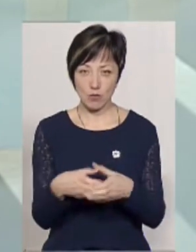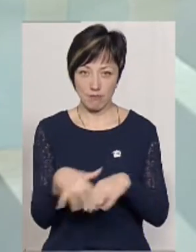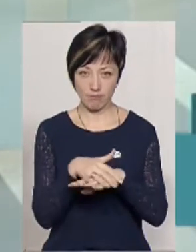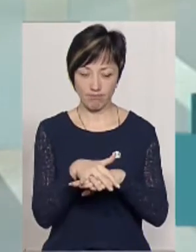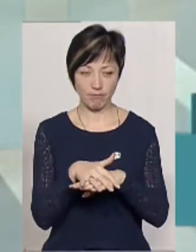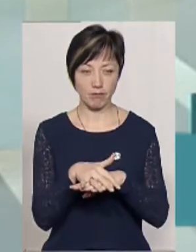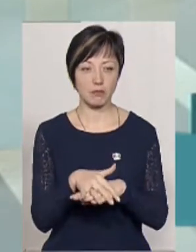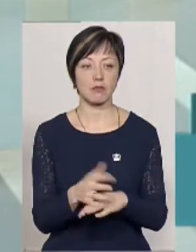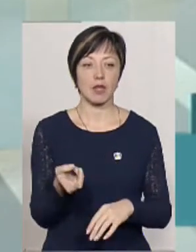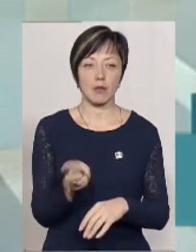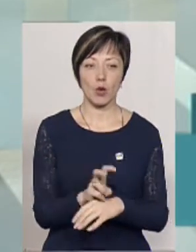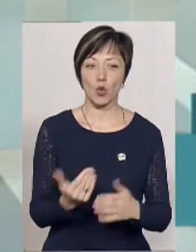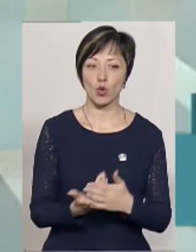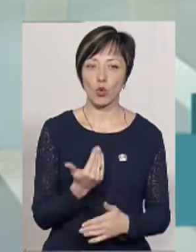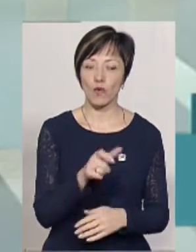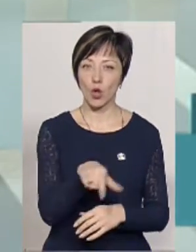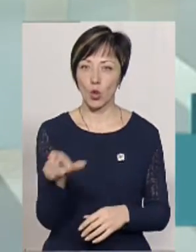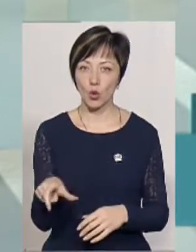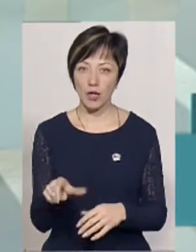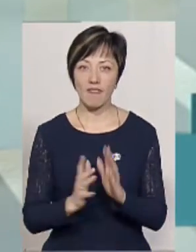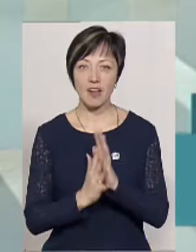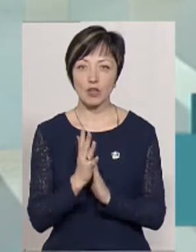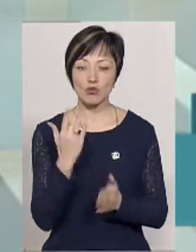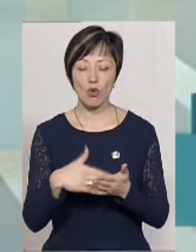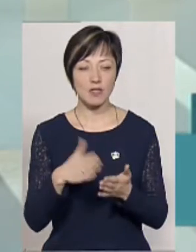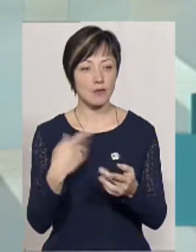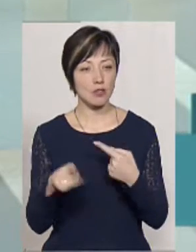суспільства, приходять нові люди в суспільство, які виросли зовсім в